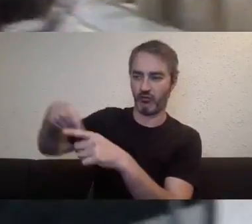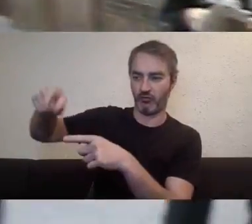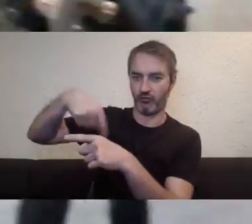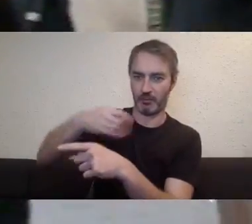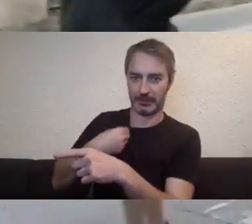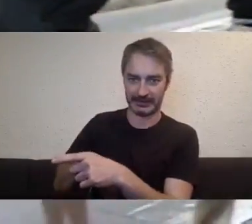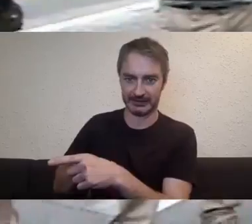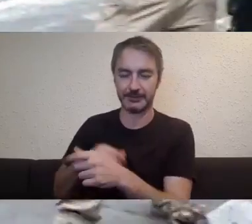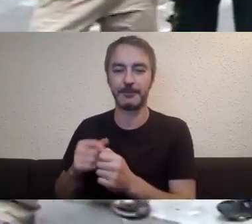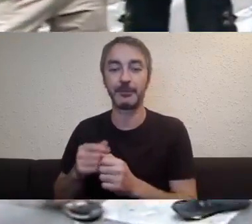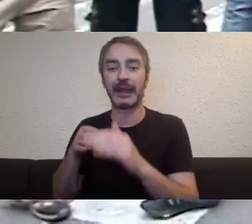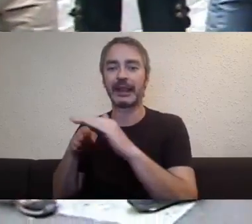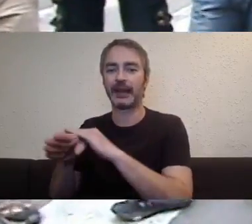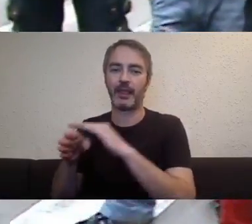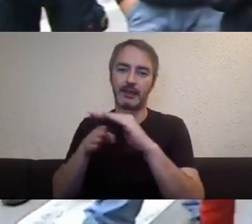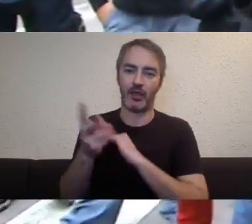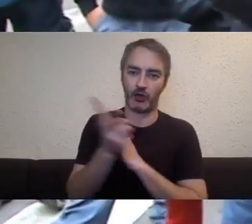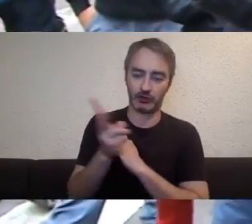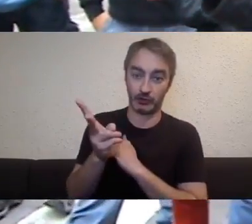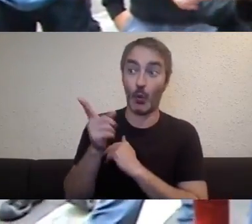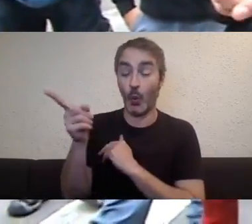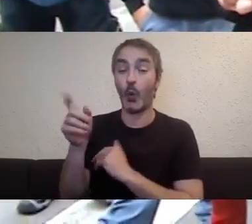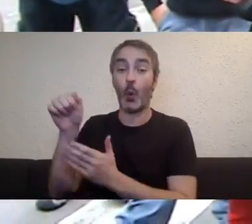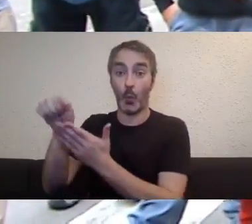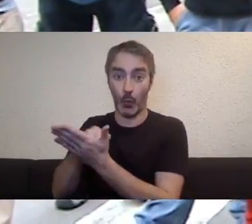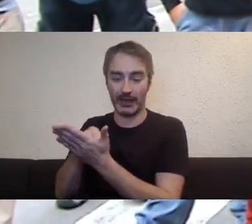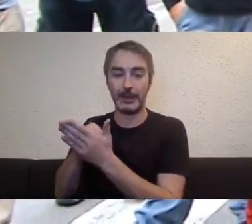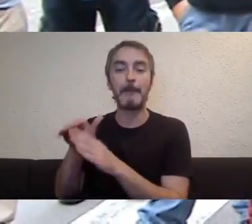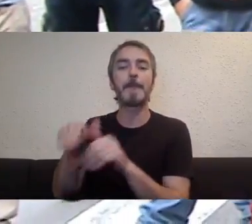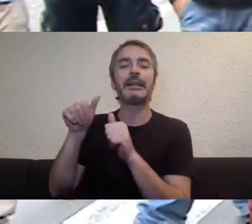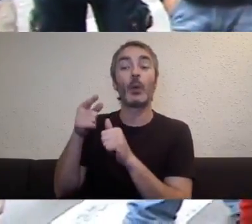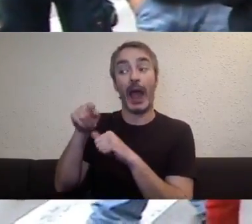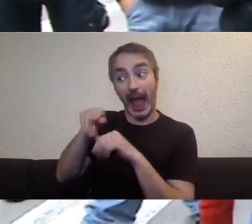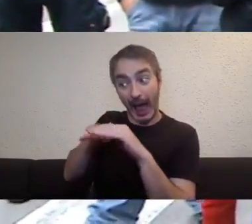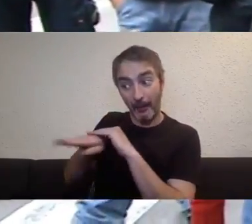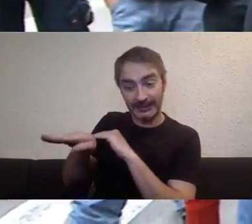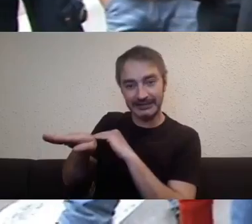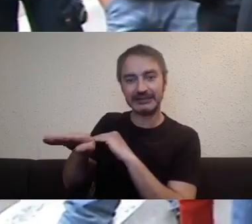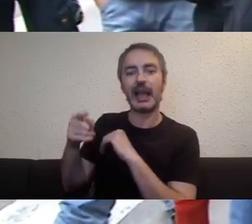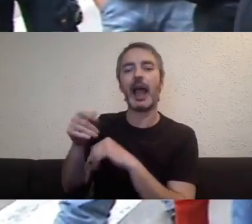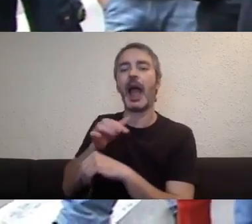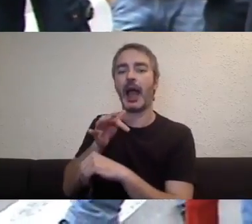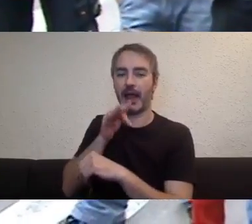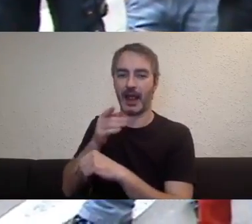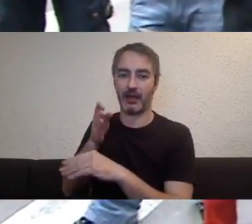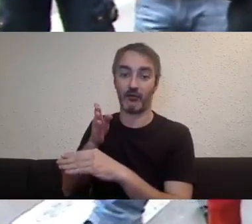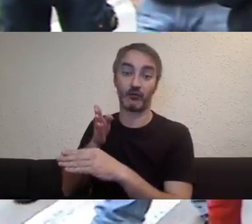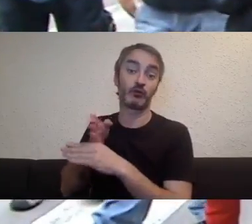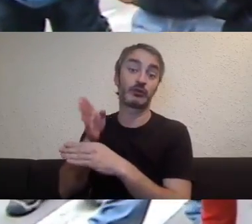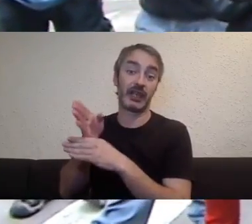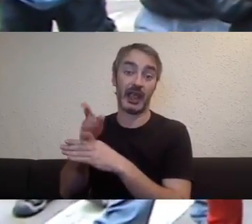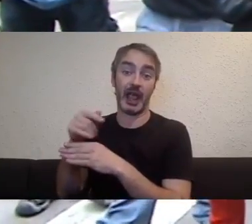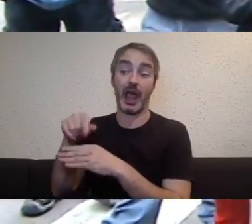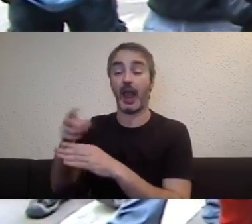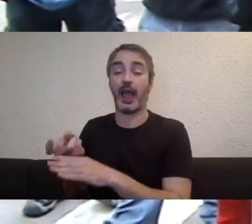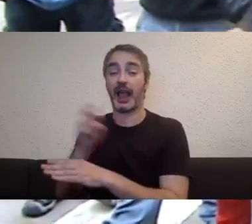diferents. Llavors, aquest estava tot buit, excepte la part d'aquí baix, que hi havia un fuster que ara ha acabat passant allà al davant, i hi havia un altre local